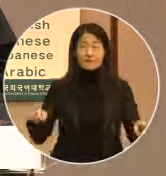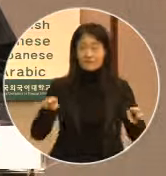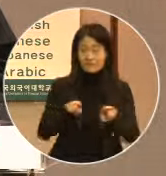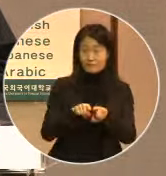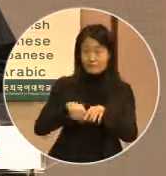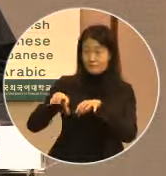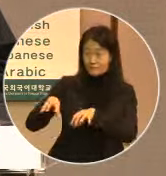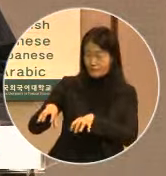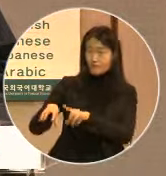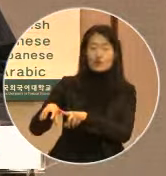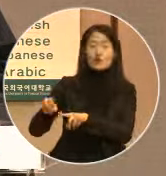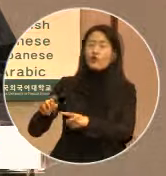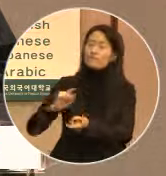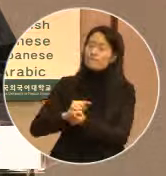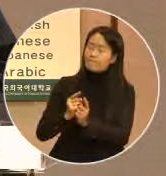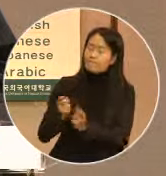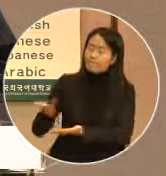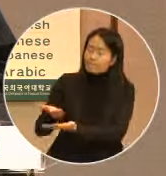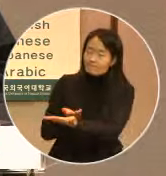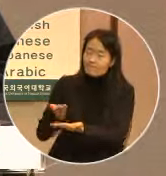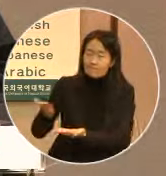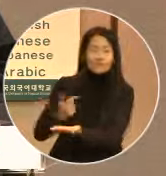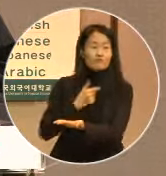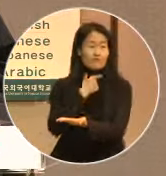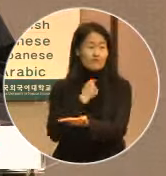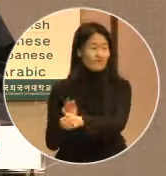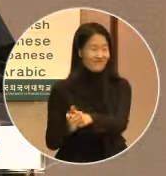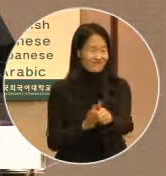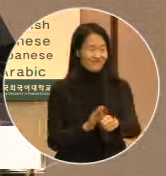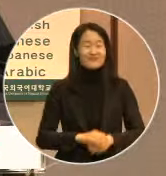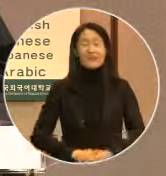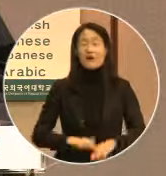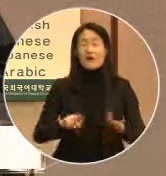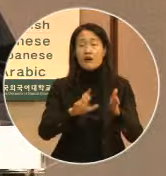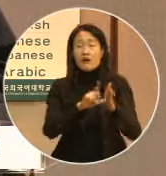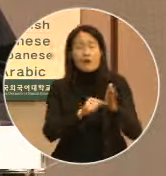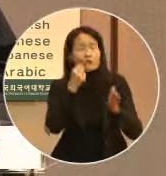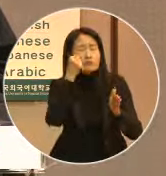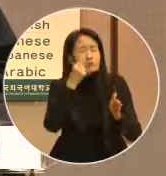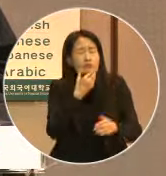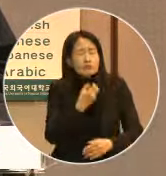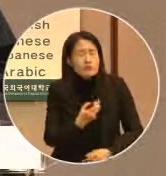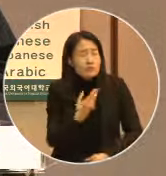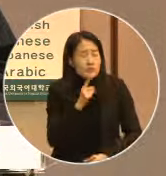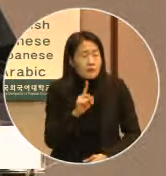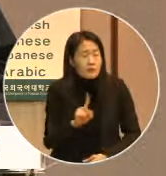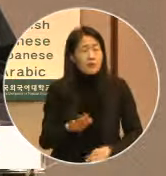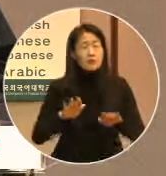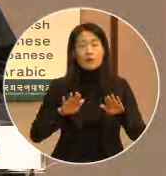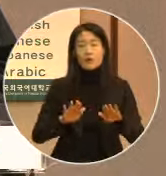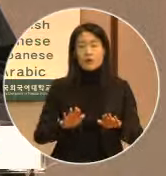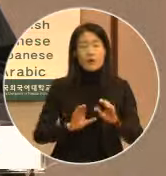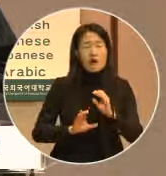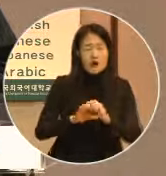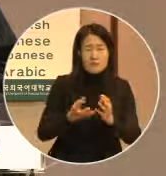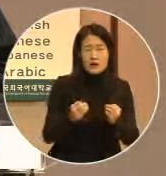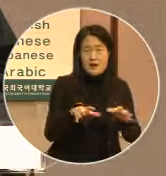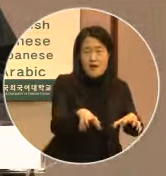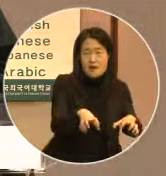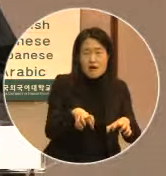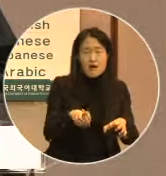이웃과 과실을 나눌 줄 아는 사람이 되십시오. 우리 시대의 불행은 더더욱 많은 것을